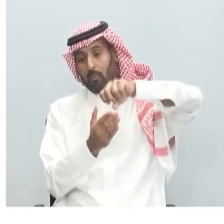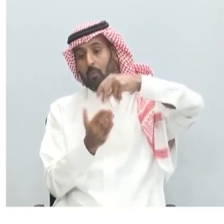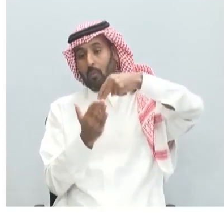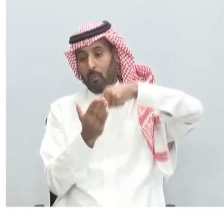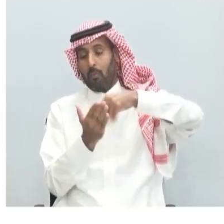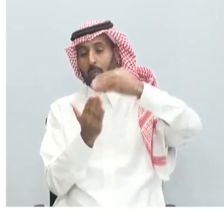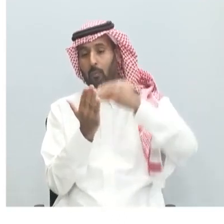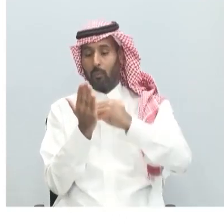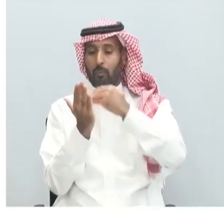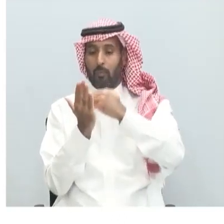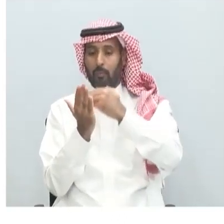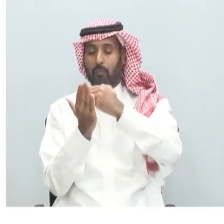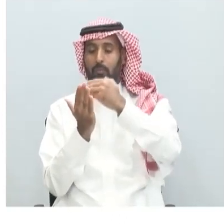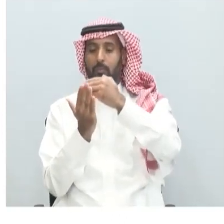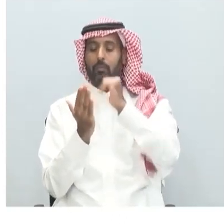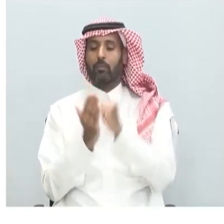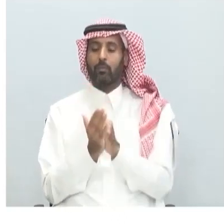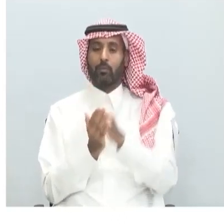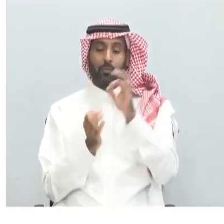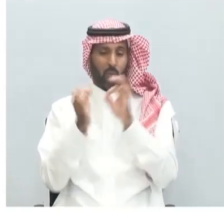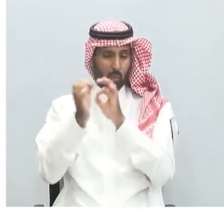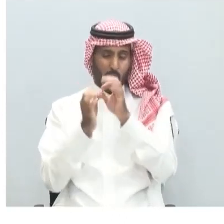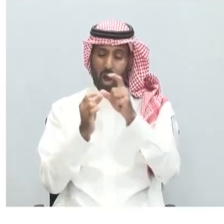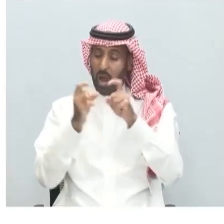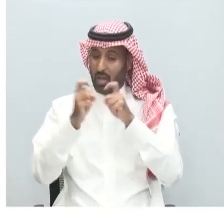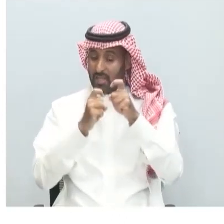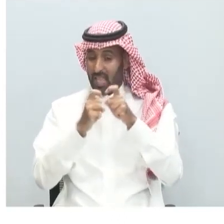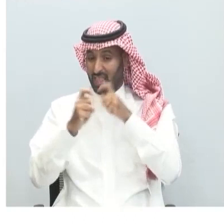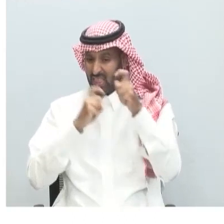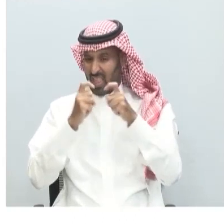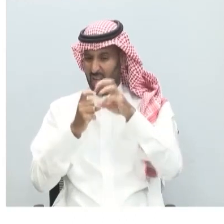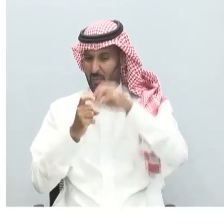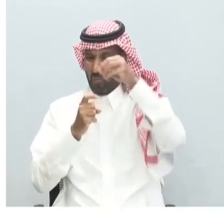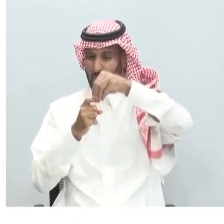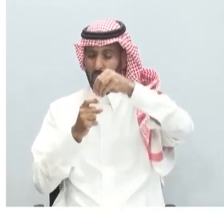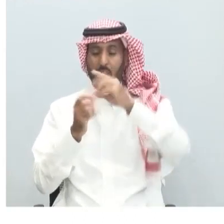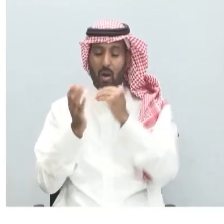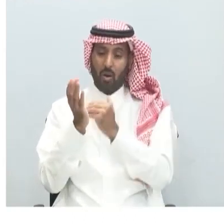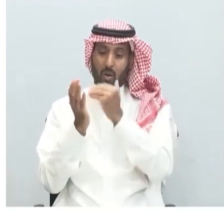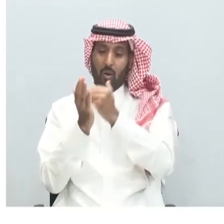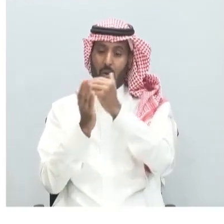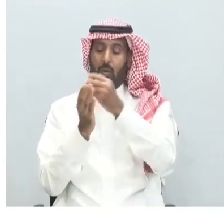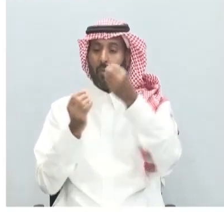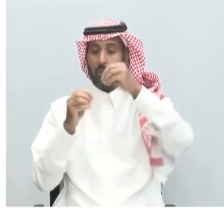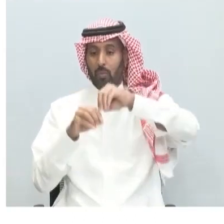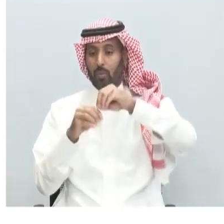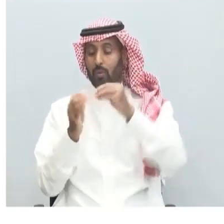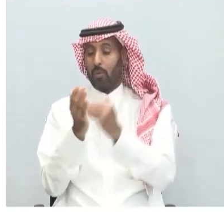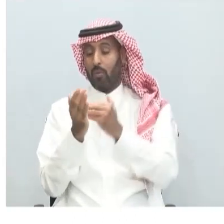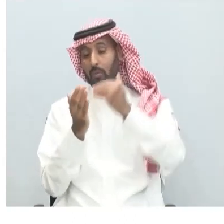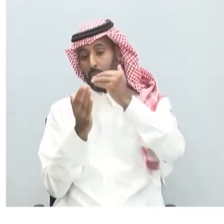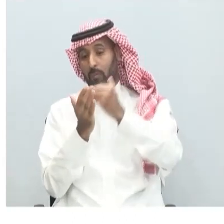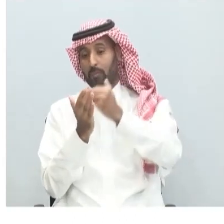يكون هناك ترتيب في توزيع الذرات اذا يصف التسلسل الذي تمتلئ فيه المستويات